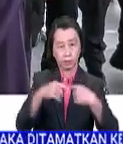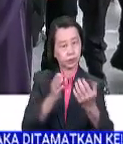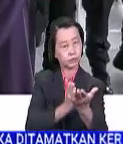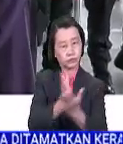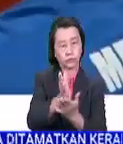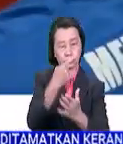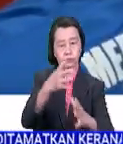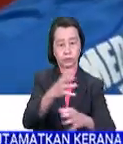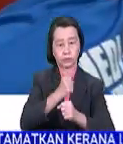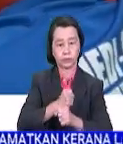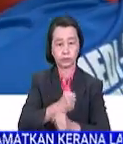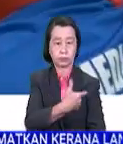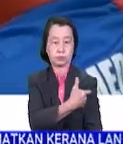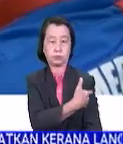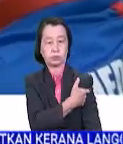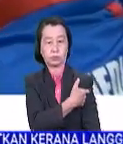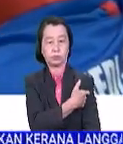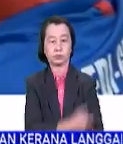menerima suntikan.